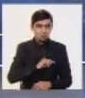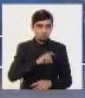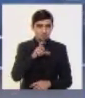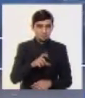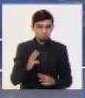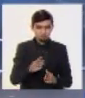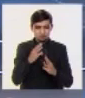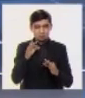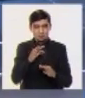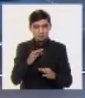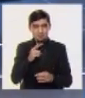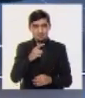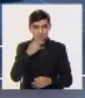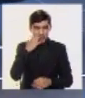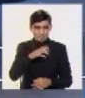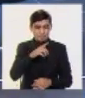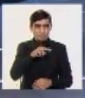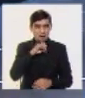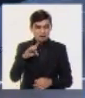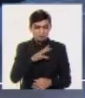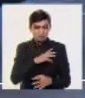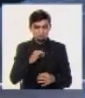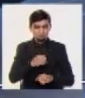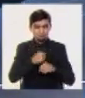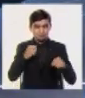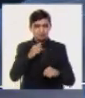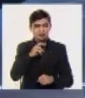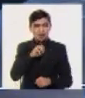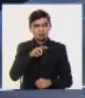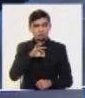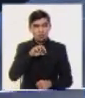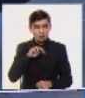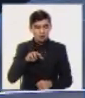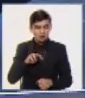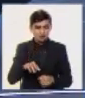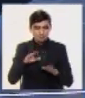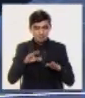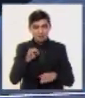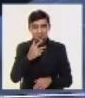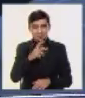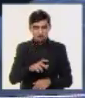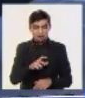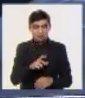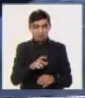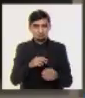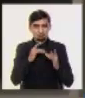обширный ожог горячим паром при разрыве котла. Трагедия произошла накануне, еще три человека в